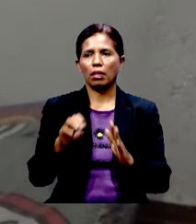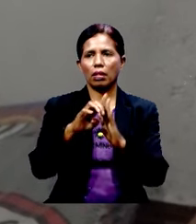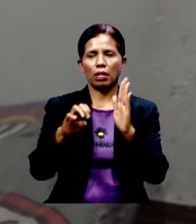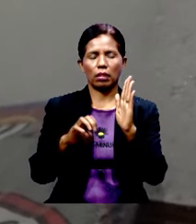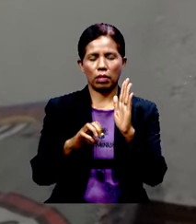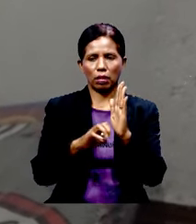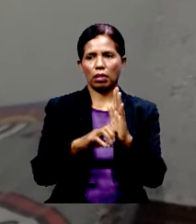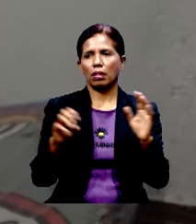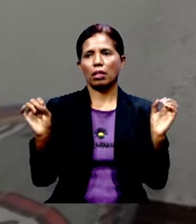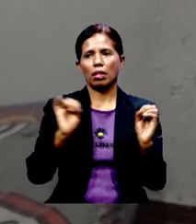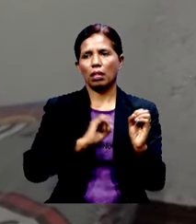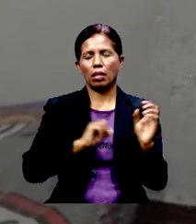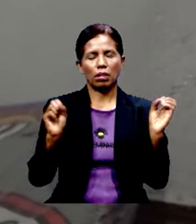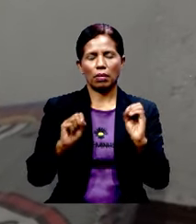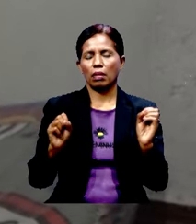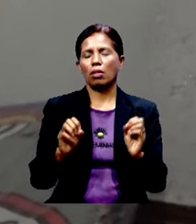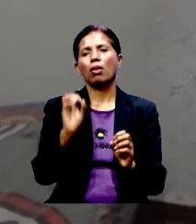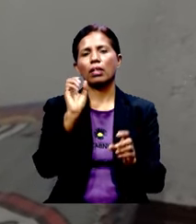na sama sa na haula bila maurika.